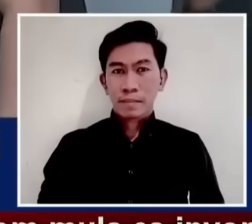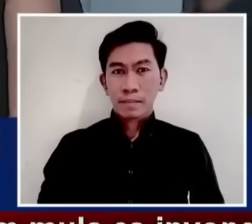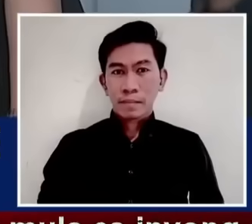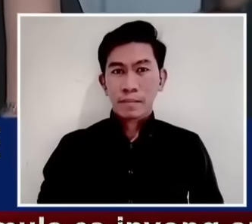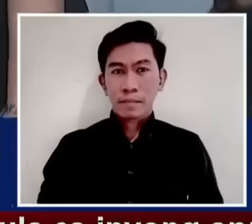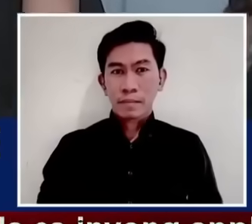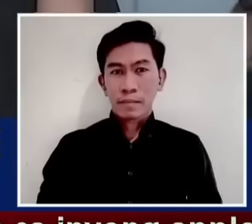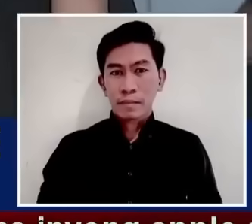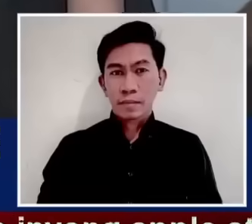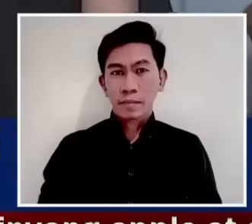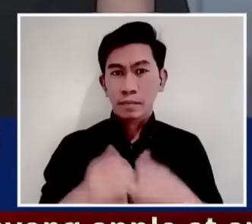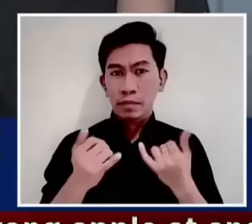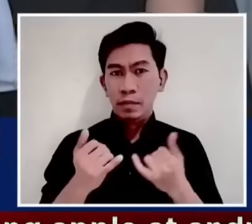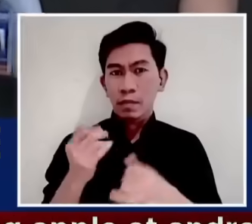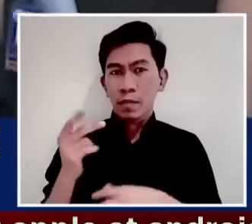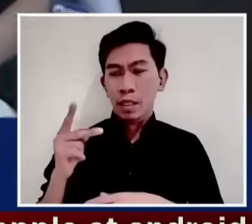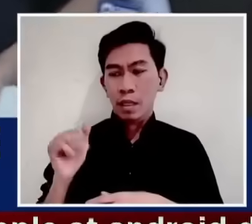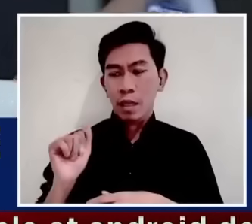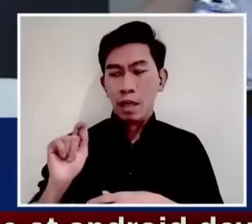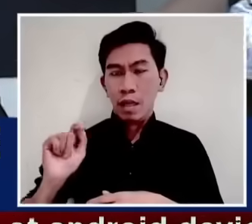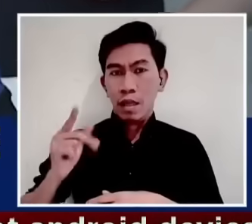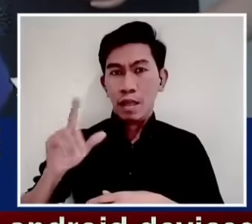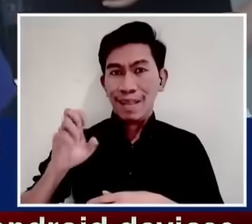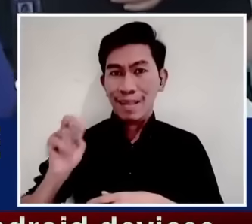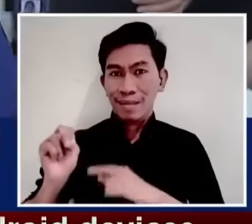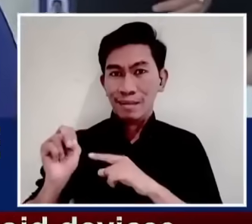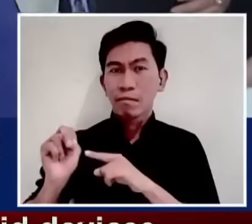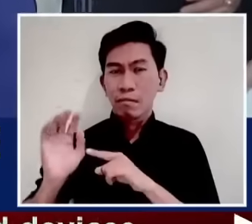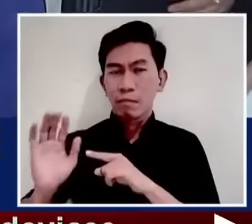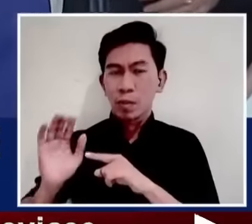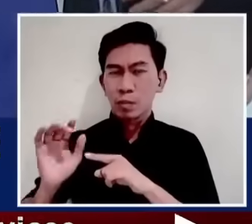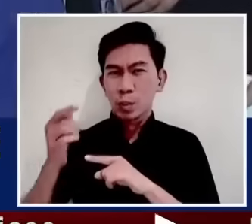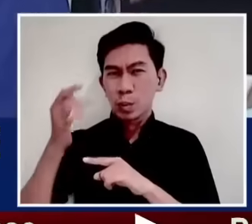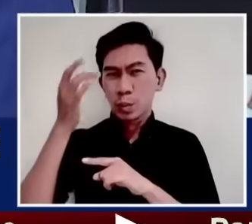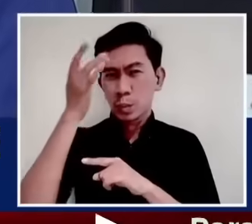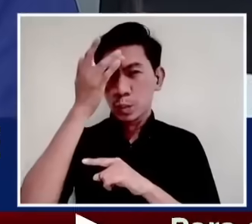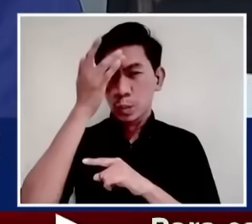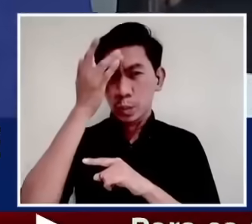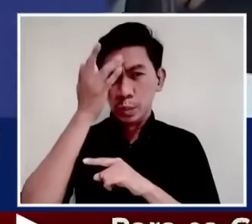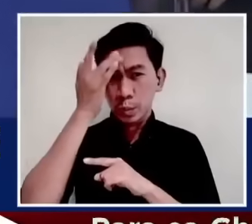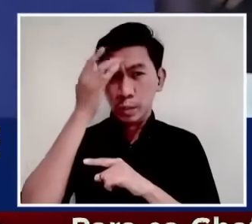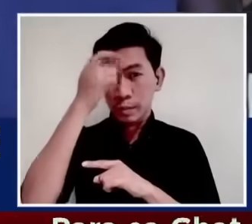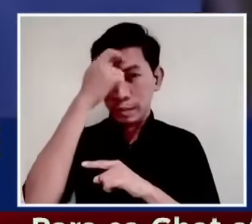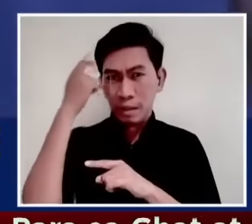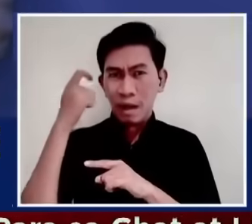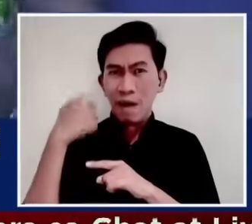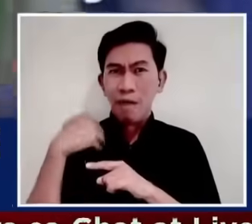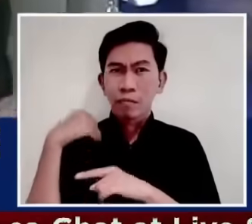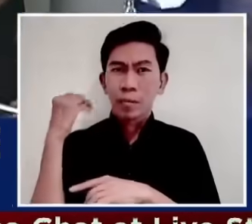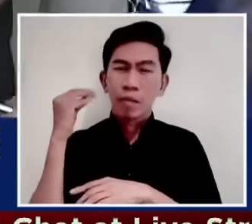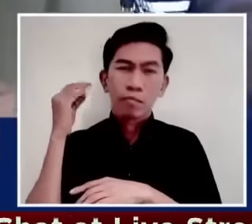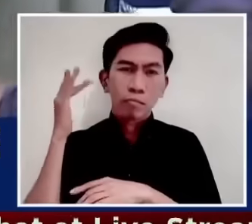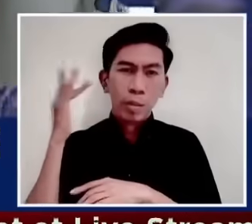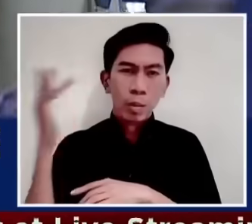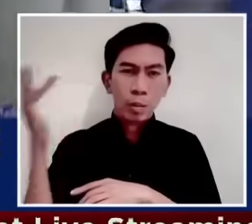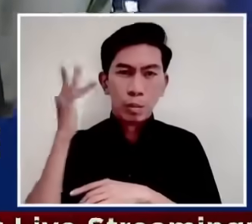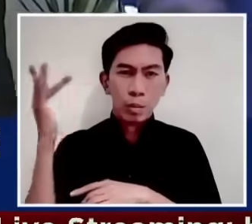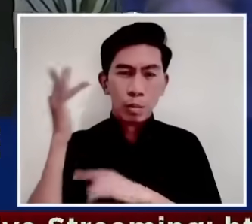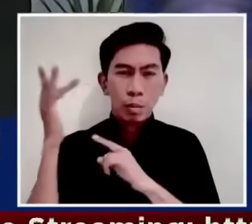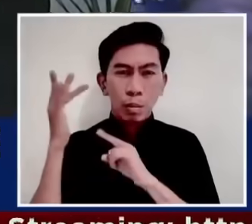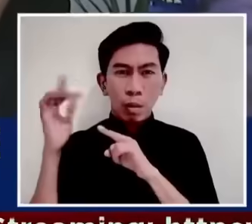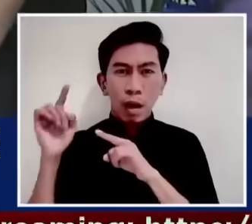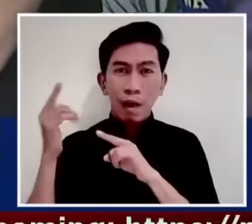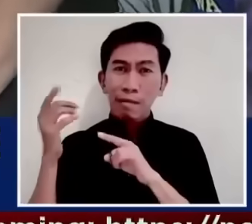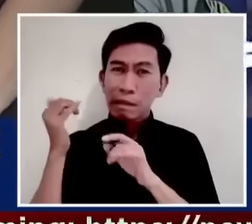Bernadette, si Kathleen Tolentino naman na trauma na rin sa sunod-sunod na silbato ng Iron Dome, isang selyales na may missile na naman na